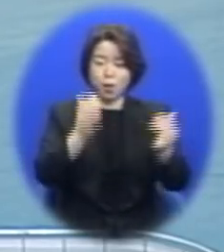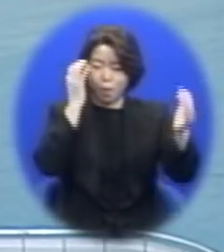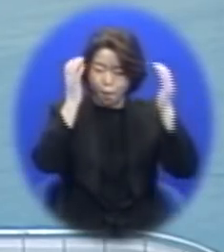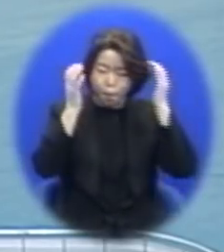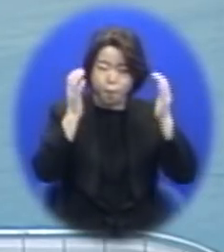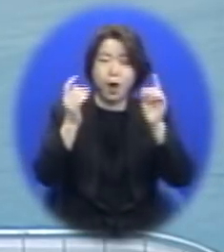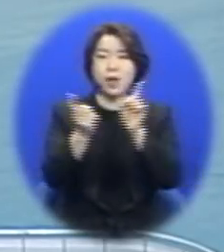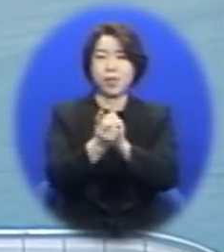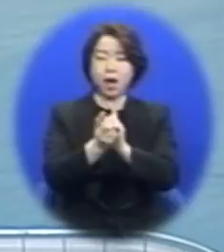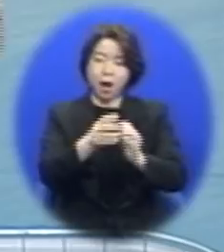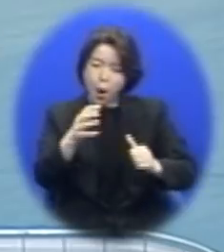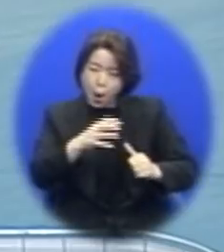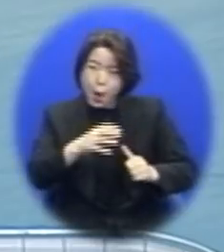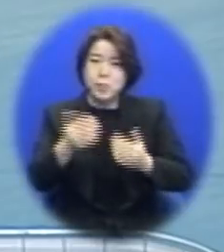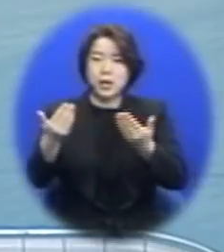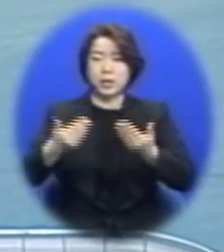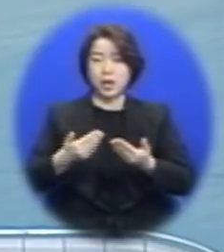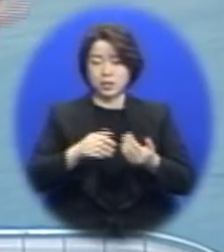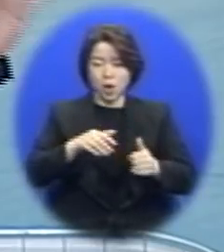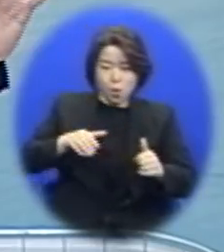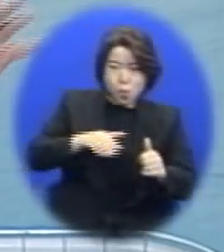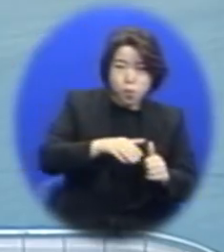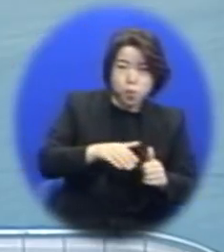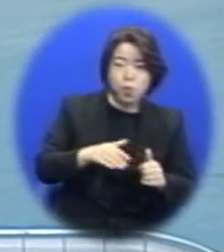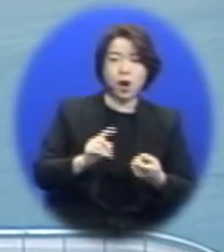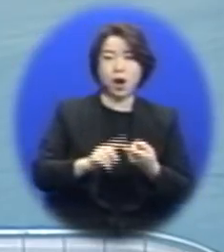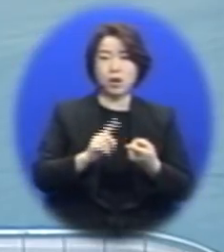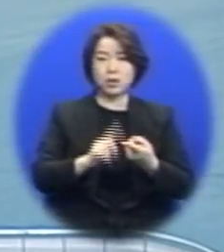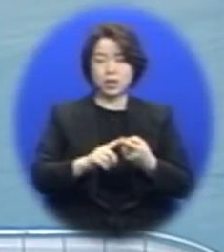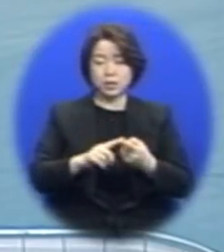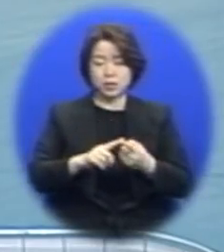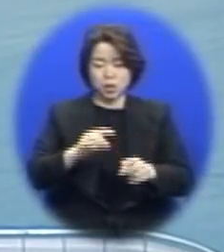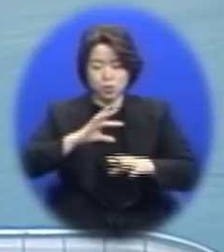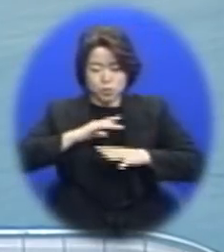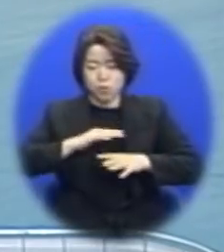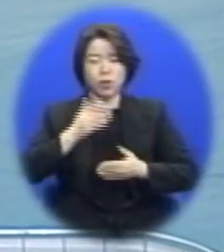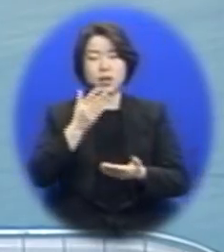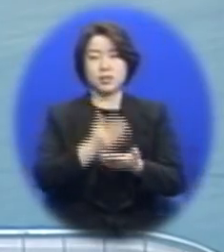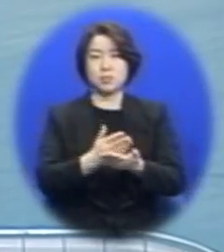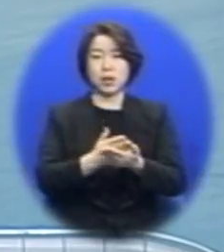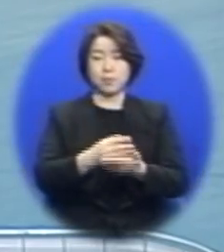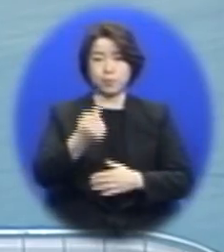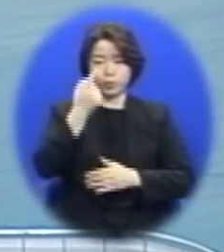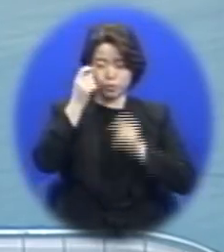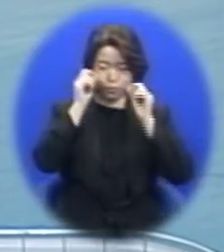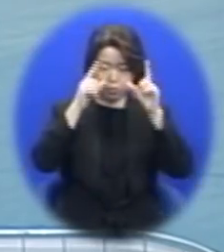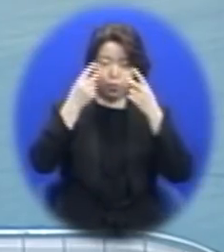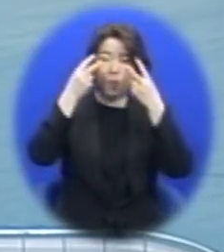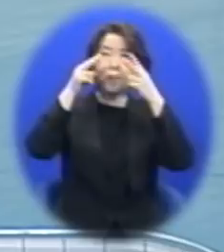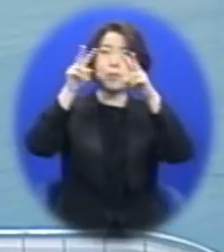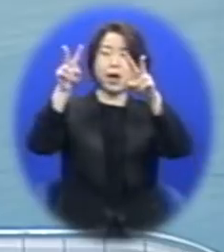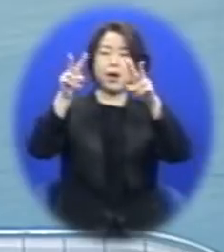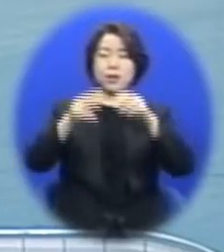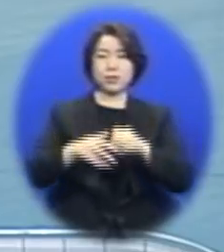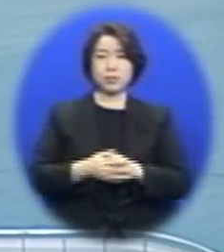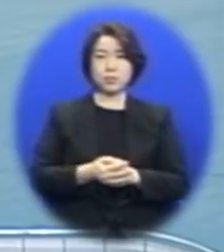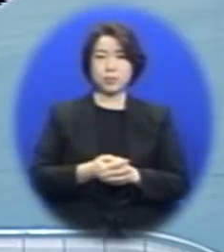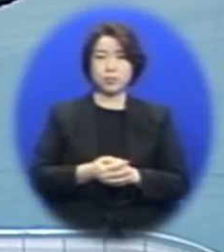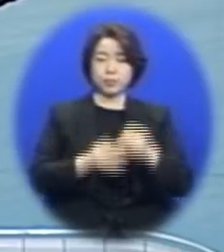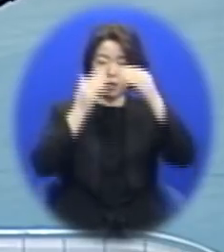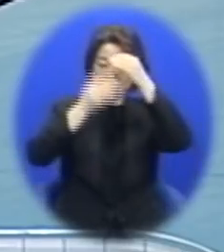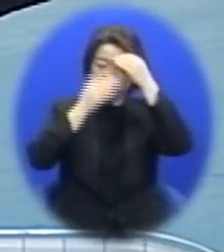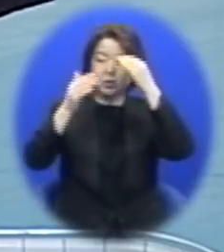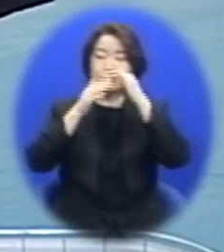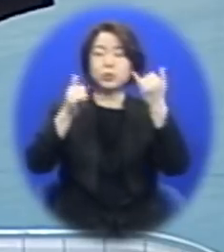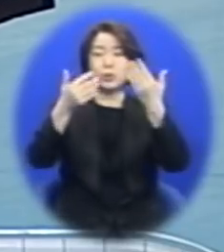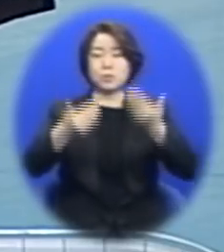당한다고, 핍박을 당한다고, 죽임을 당할 것 같다고 두려워하지 마. 눈을 뜨고 바라보라. 성도들이